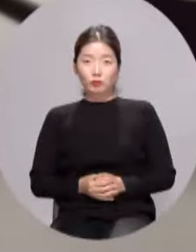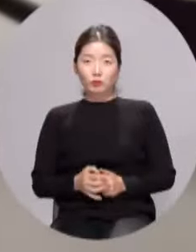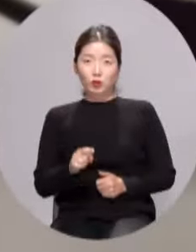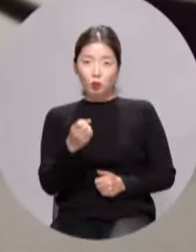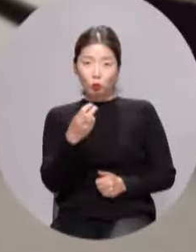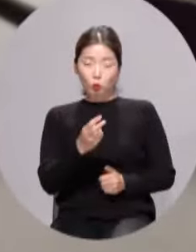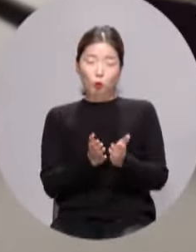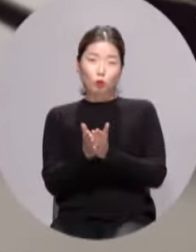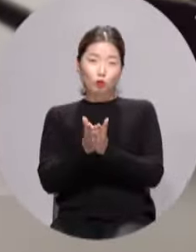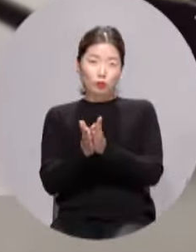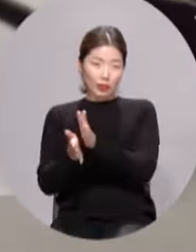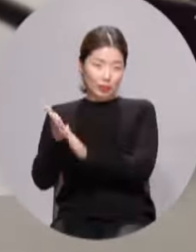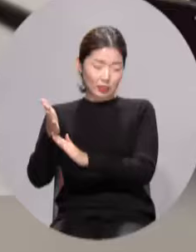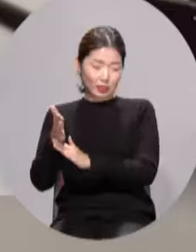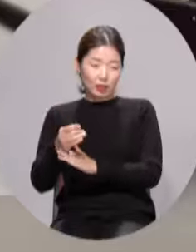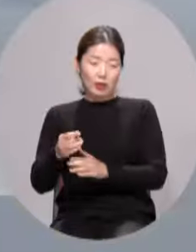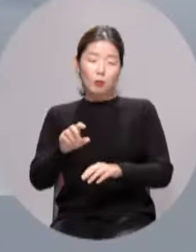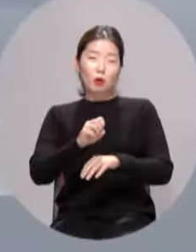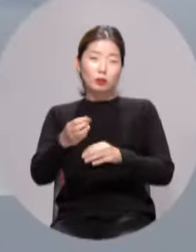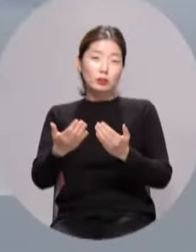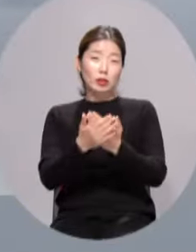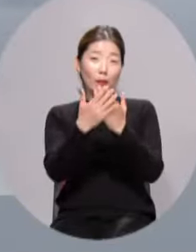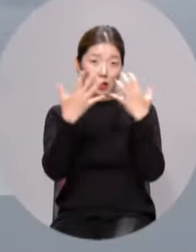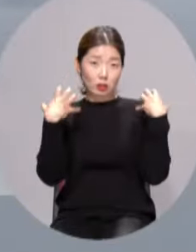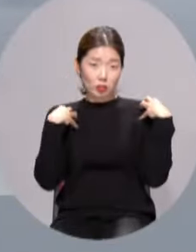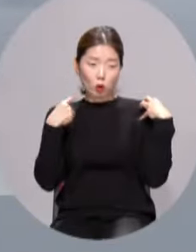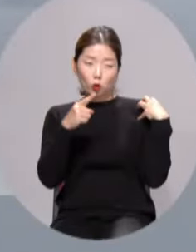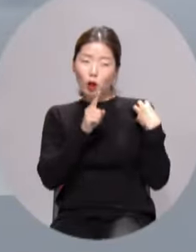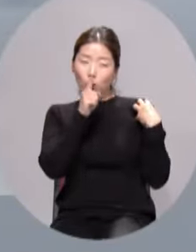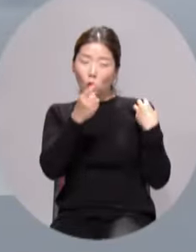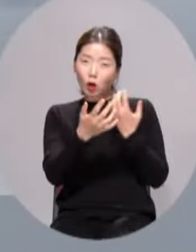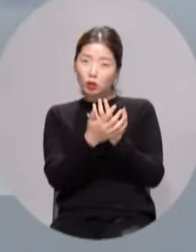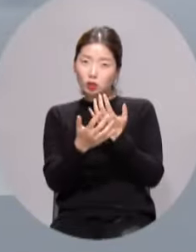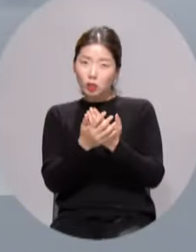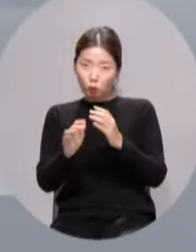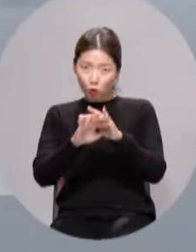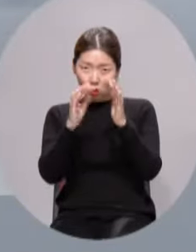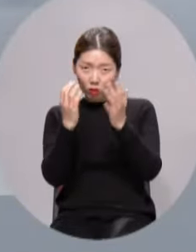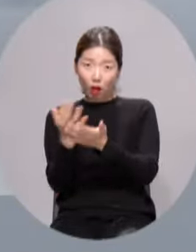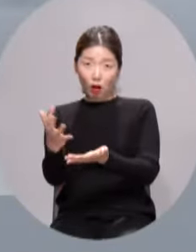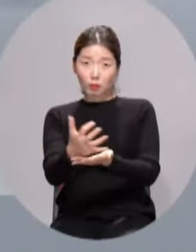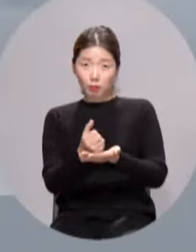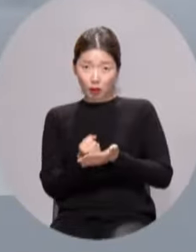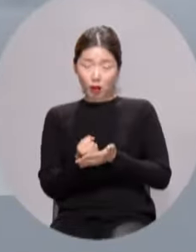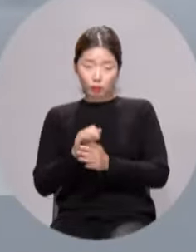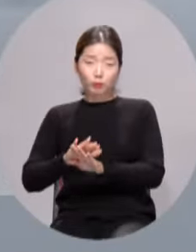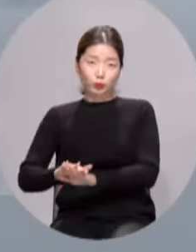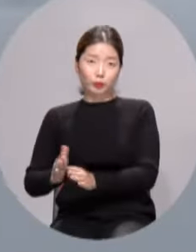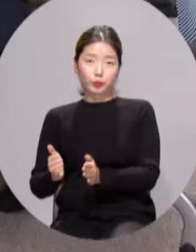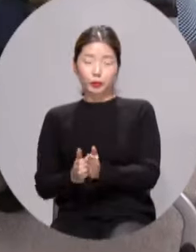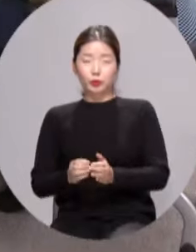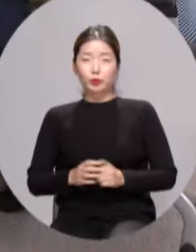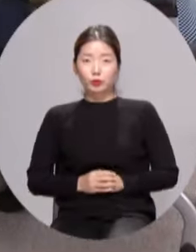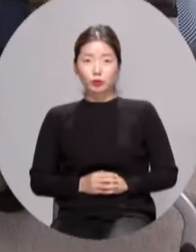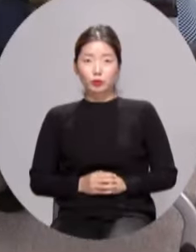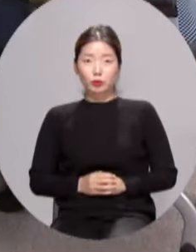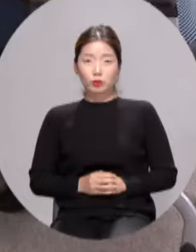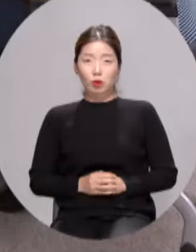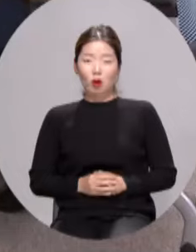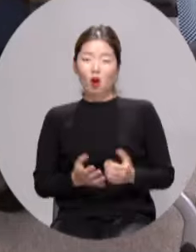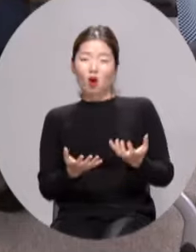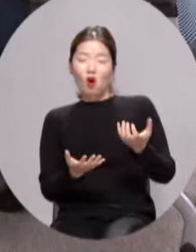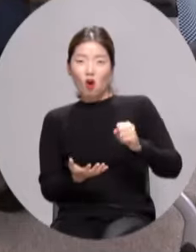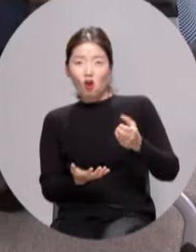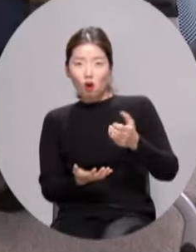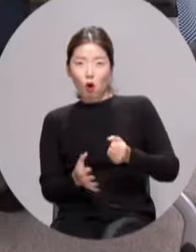검찰은 또 군산시와 새만금개발청 등이 신 의원에게 보고한 자료 일체도 확보한 것으로 알려졌습니다. 억대의